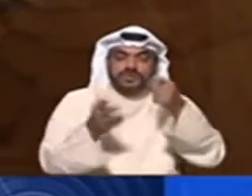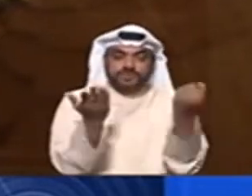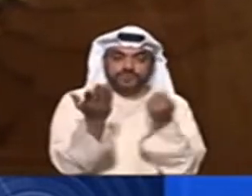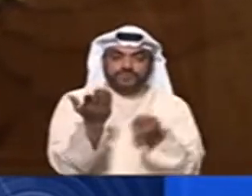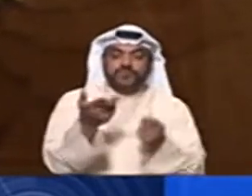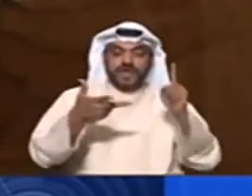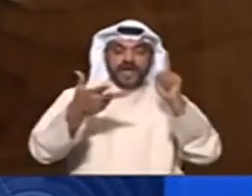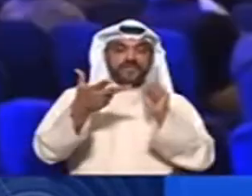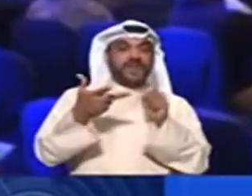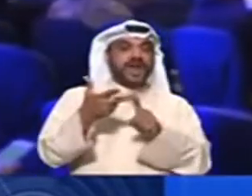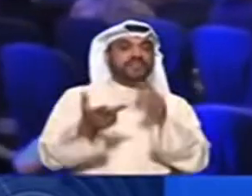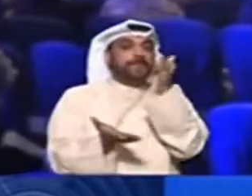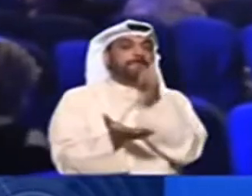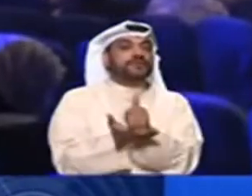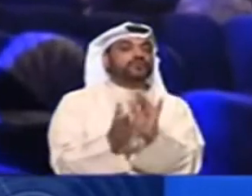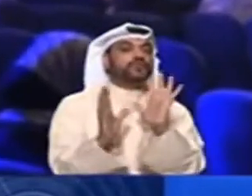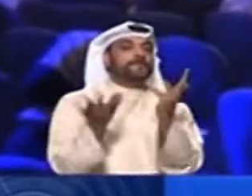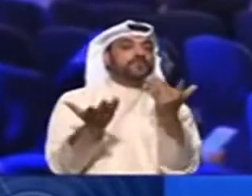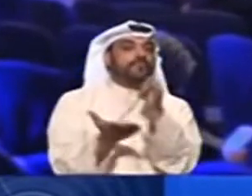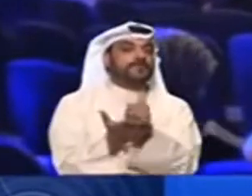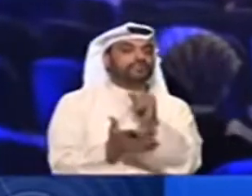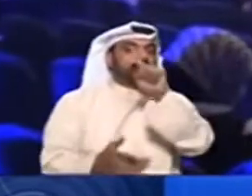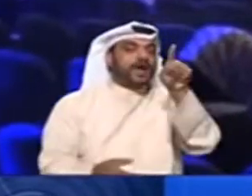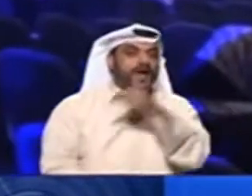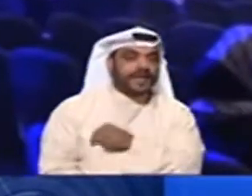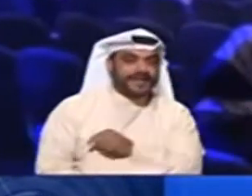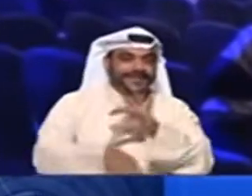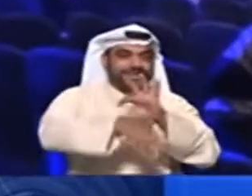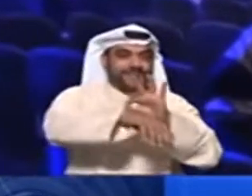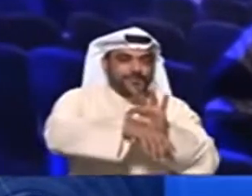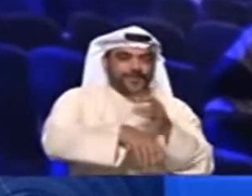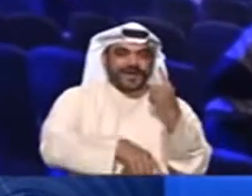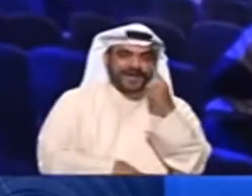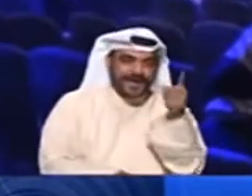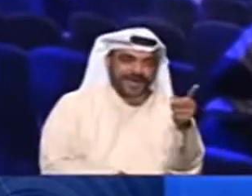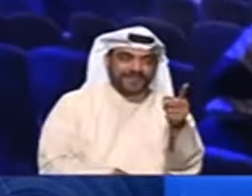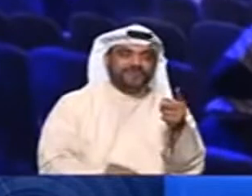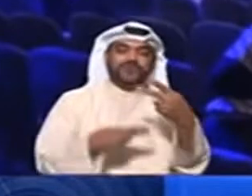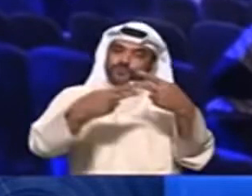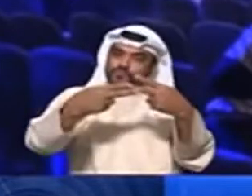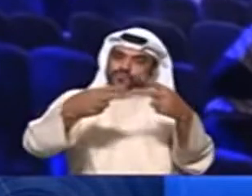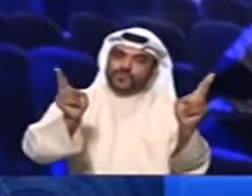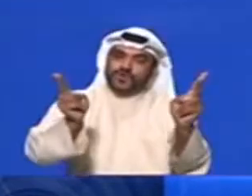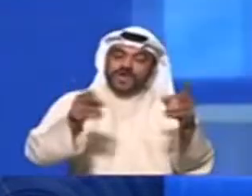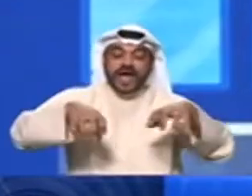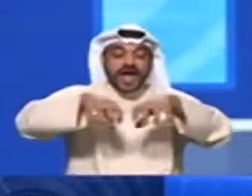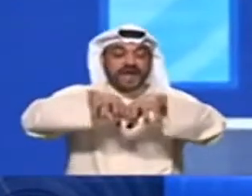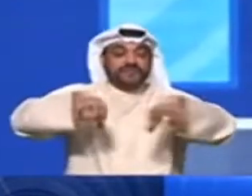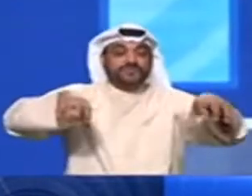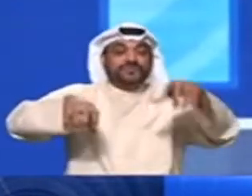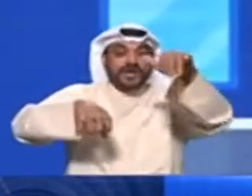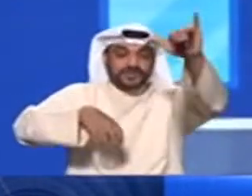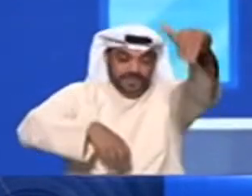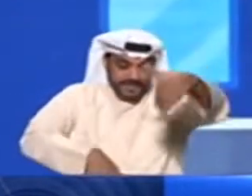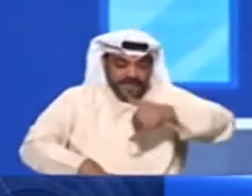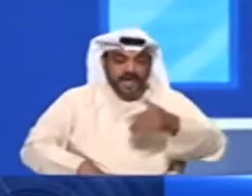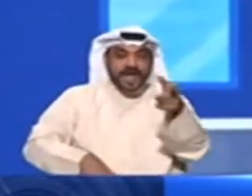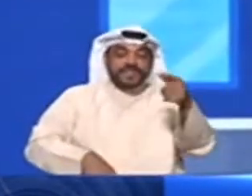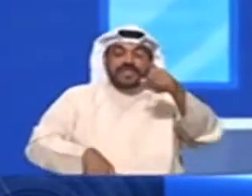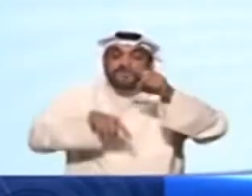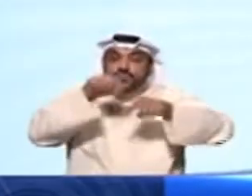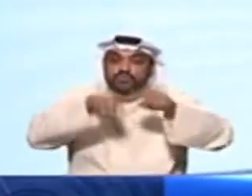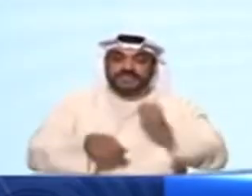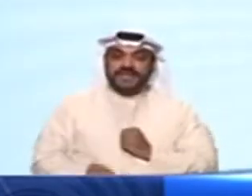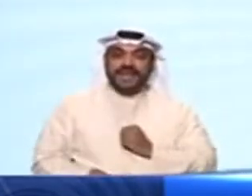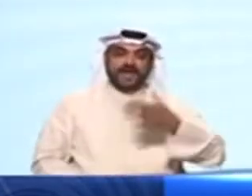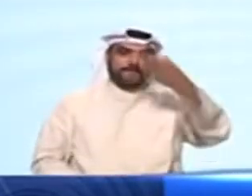المسؤولية الطبية. الإدارة ستعمل عبر أقسامها على استقبال أصحاب الشكاوي من القطاعين الحكومي والخاص